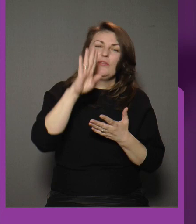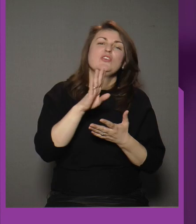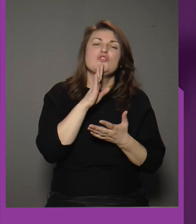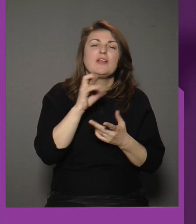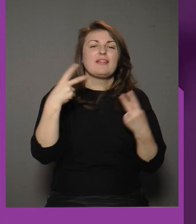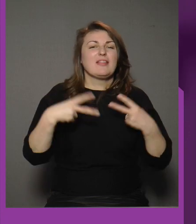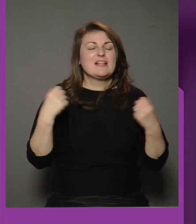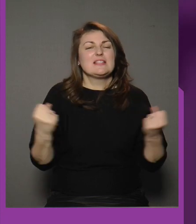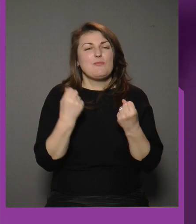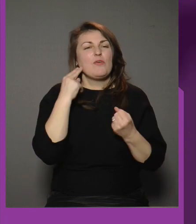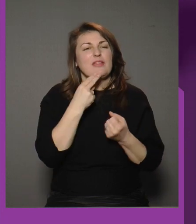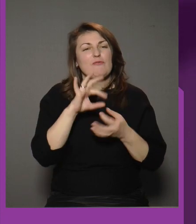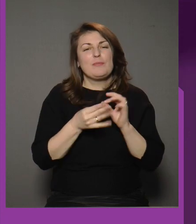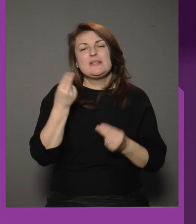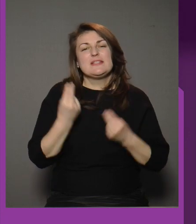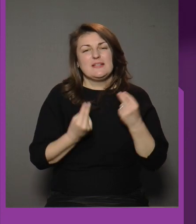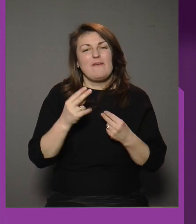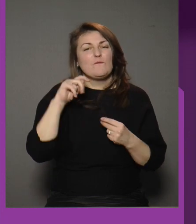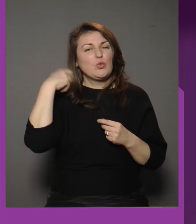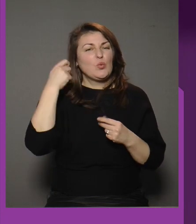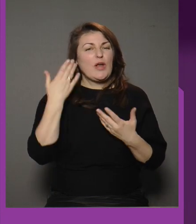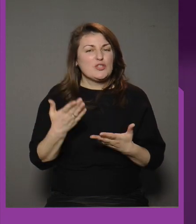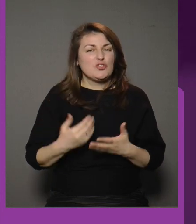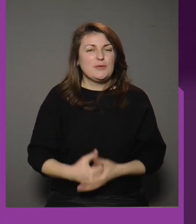20-х зимових дефлімпійських іграх в Туреччині.